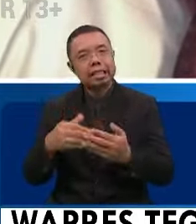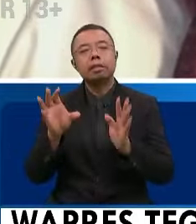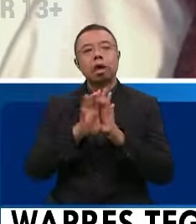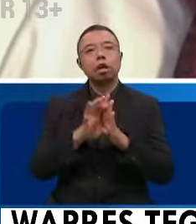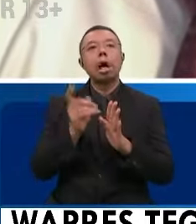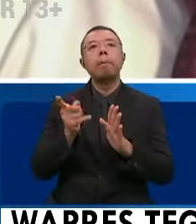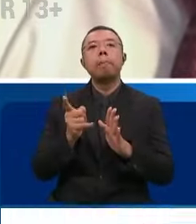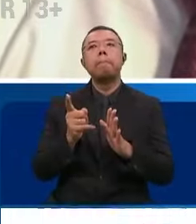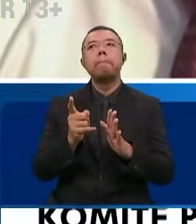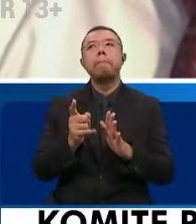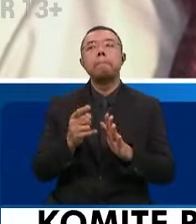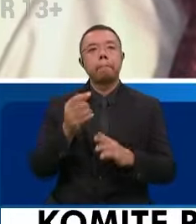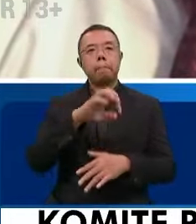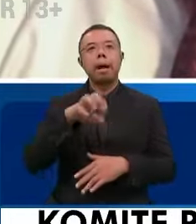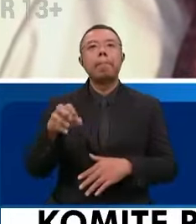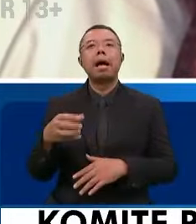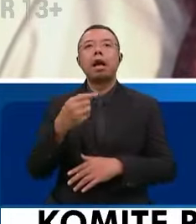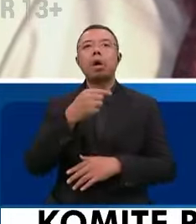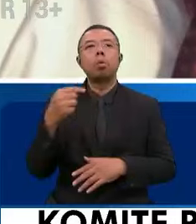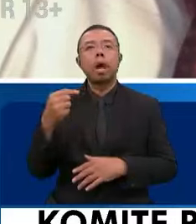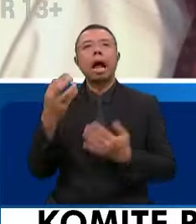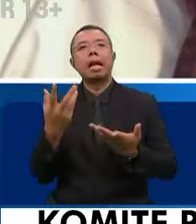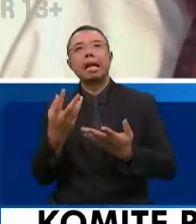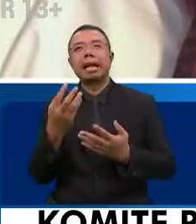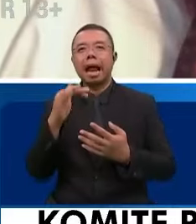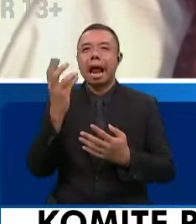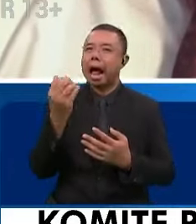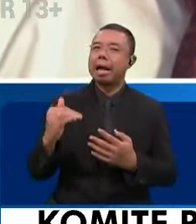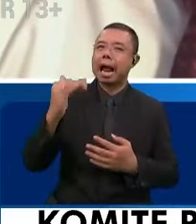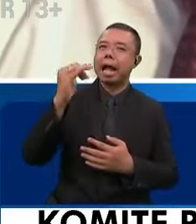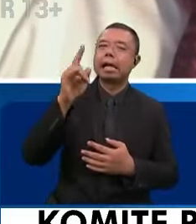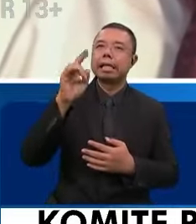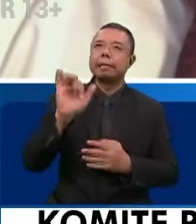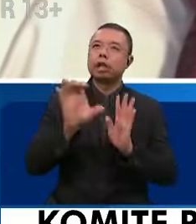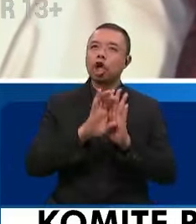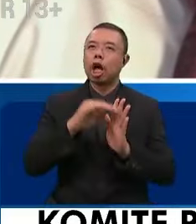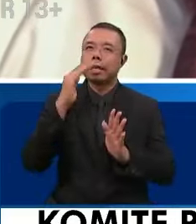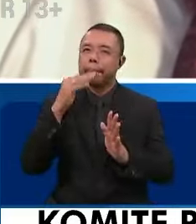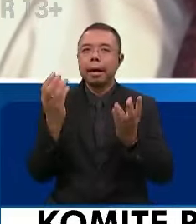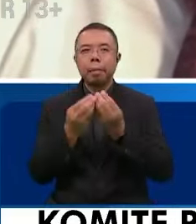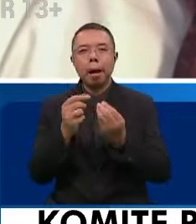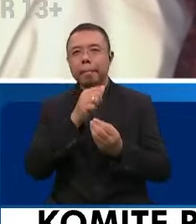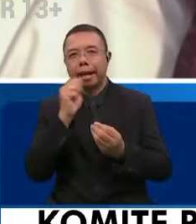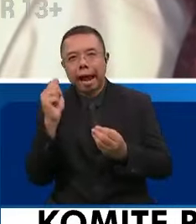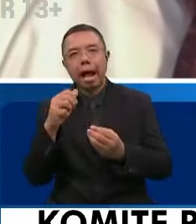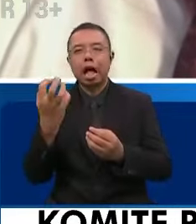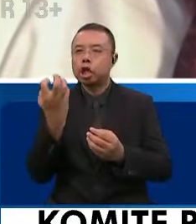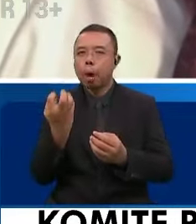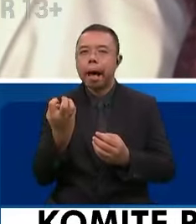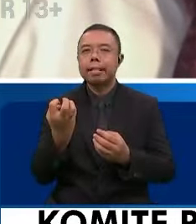penyebab komoditas inflasi itu terutama seperti cabai, kemudian bawang merah, terus kemudian tomat, itu